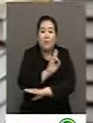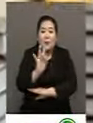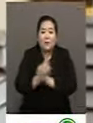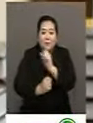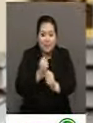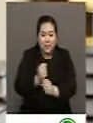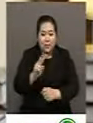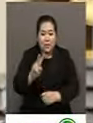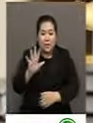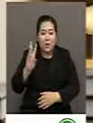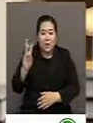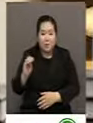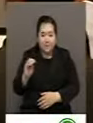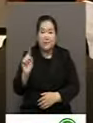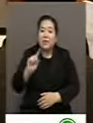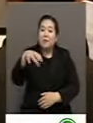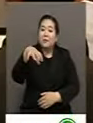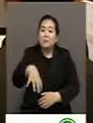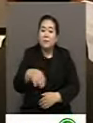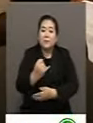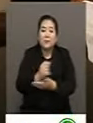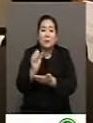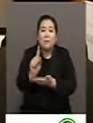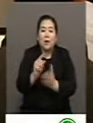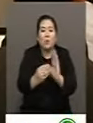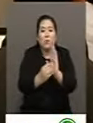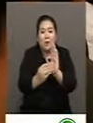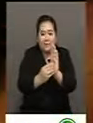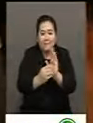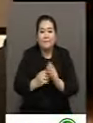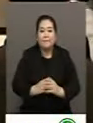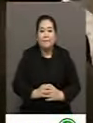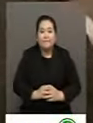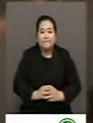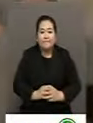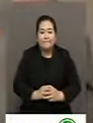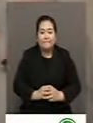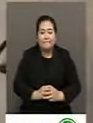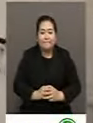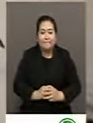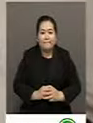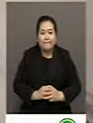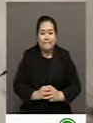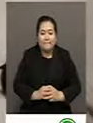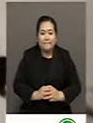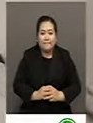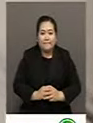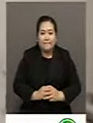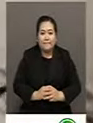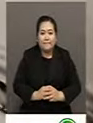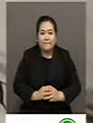ที่หอศิลปะวัฒนธรรมแห่งกรุงเทพมหานครทีมข่าวศิลปะวัฒนธรรมนาว26รายง